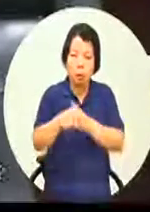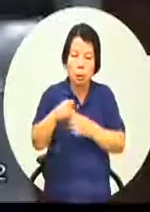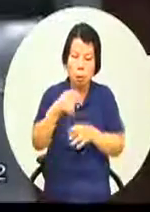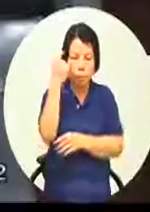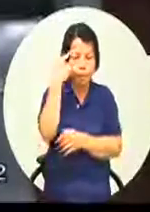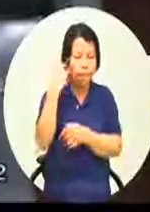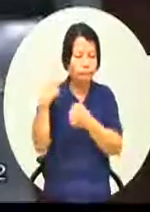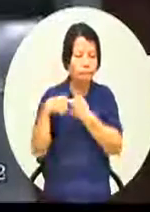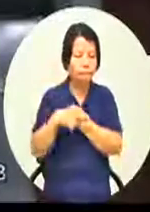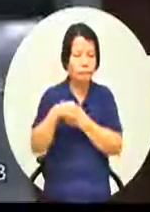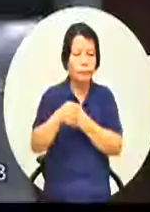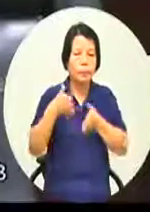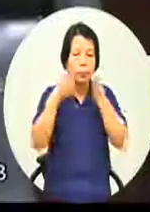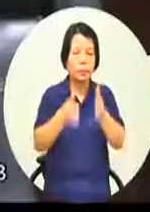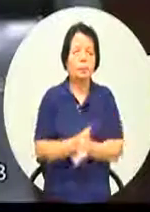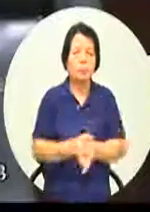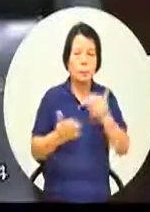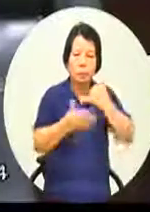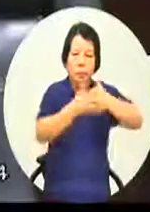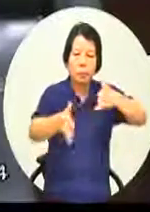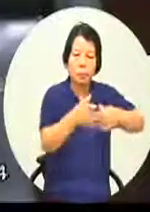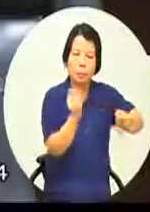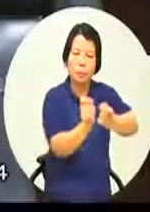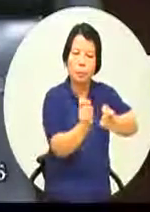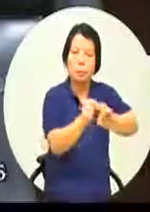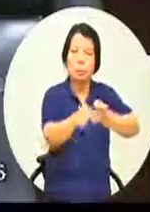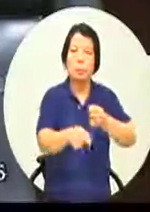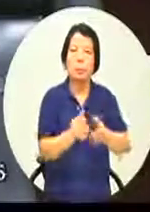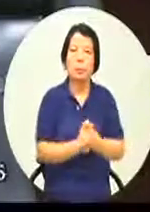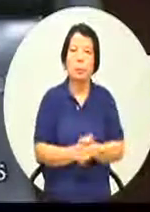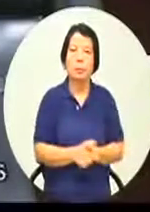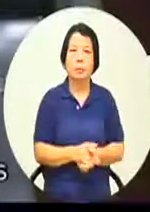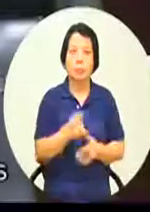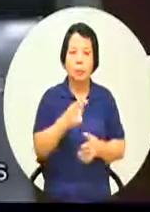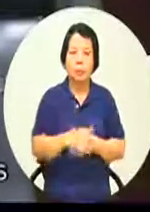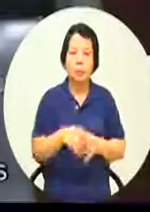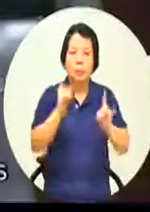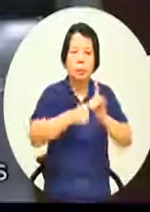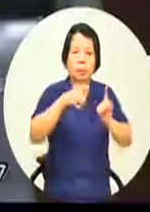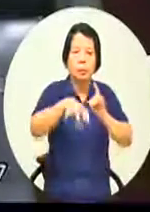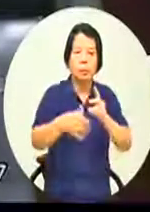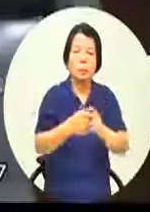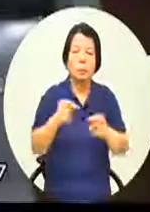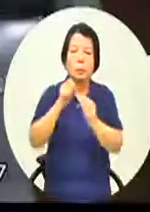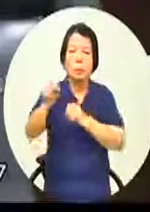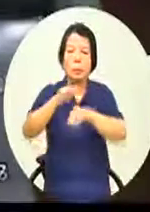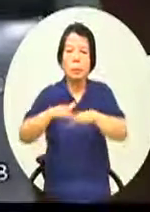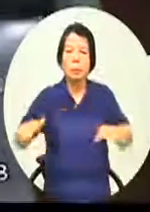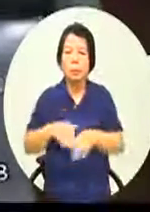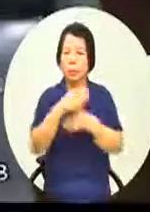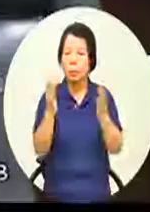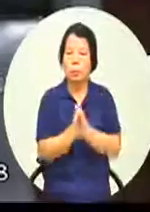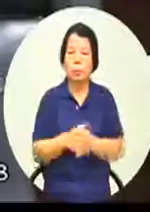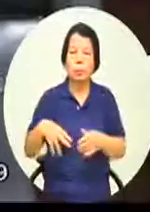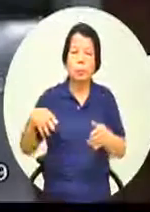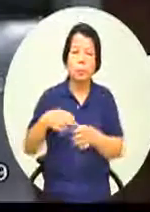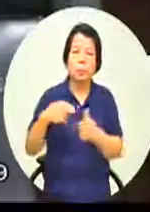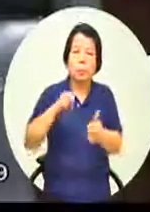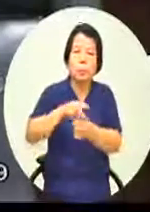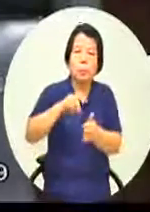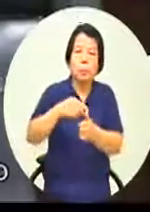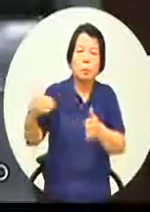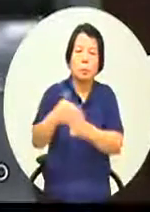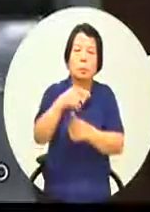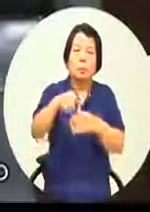考，针对我们的沿海地区尤其是我们的弥陀、永安，大家都是养殖户，大家都需要用